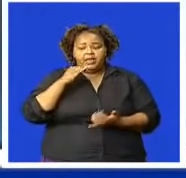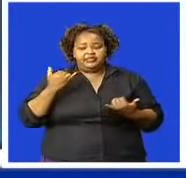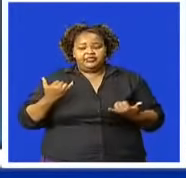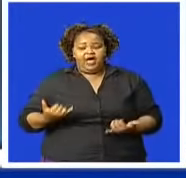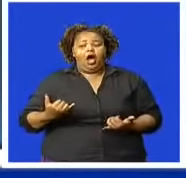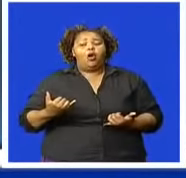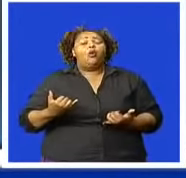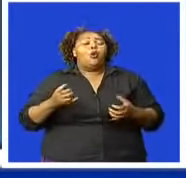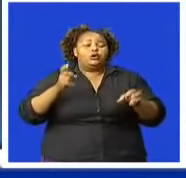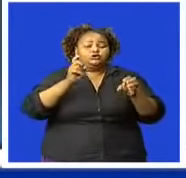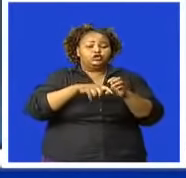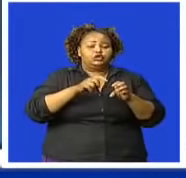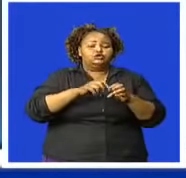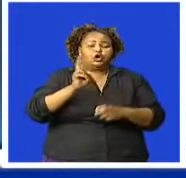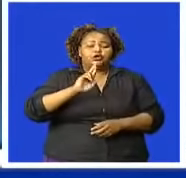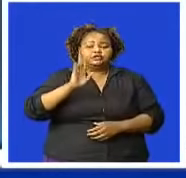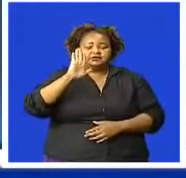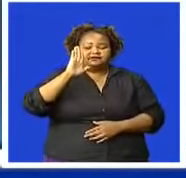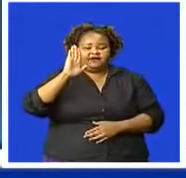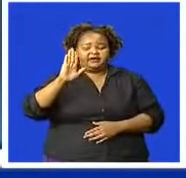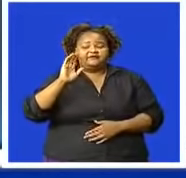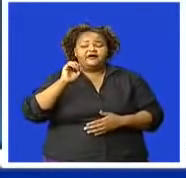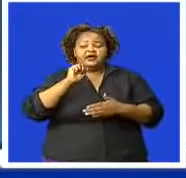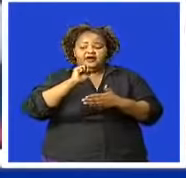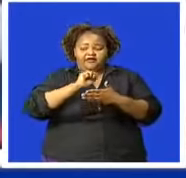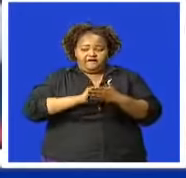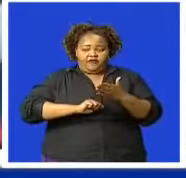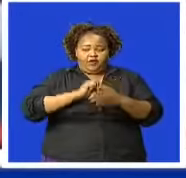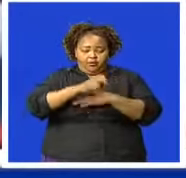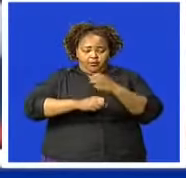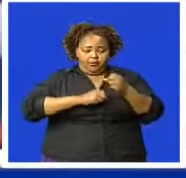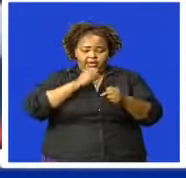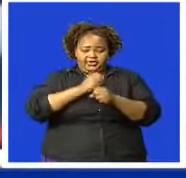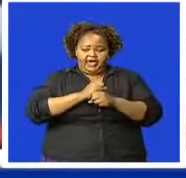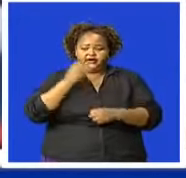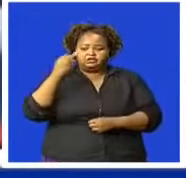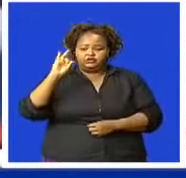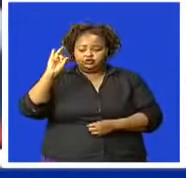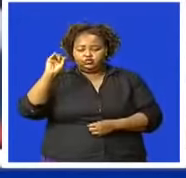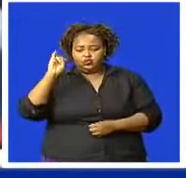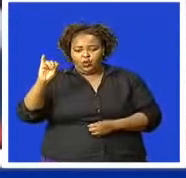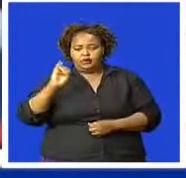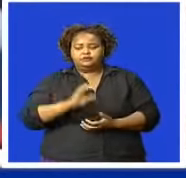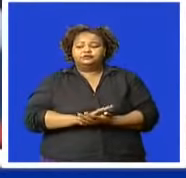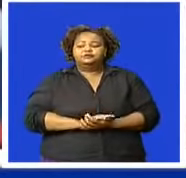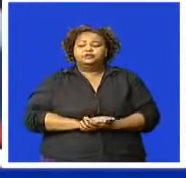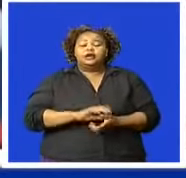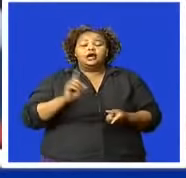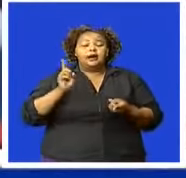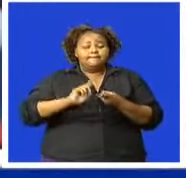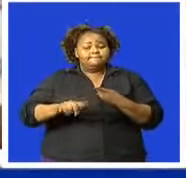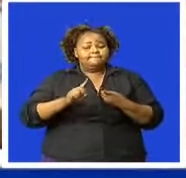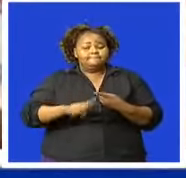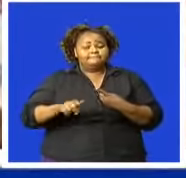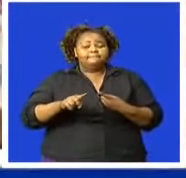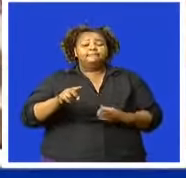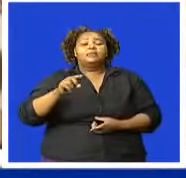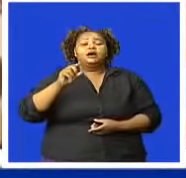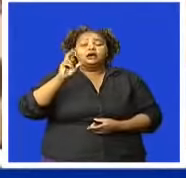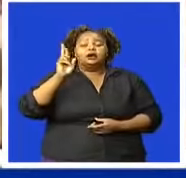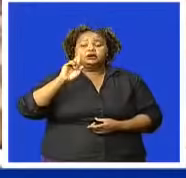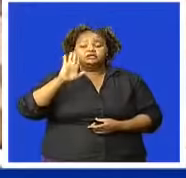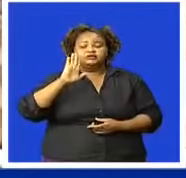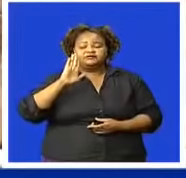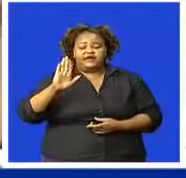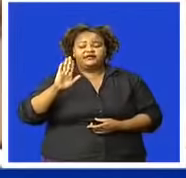kusukela kulomnyaka nje sizosusa. Imidlalo ye Region 5 bekubheke ukuthi ibanjwe kule